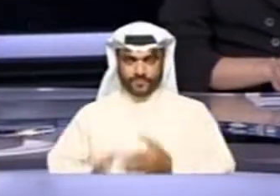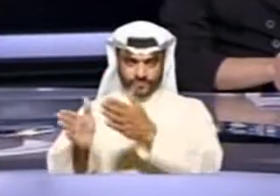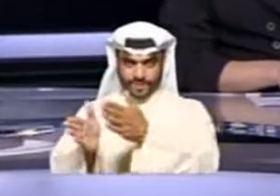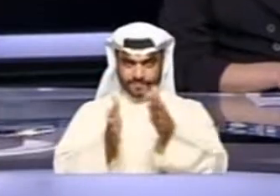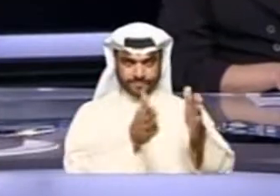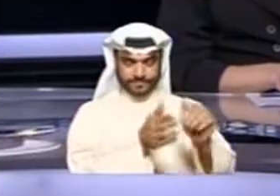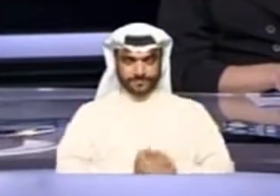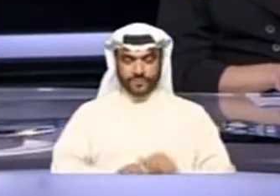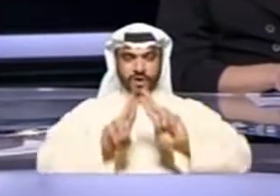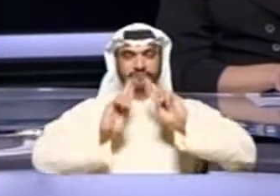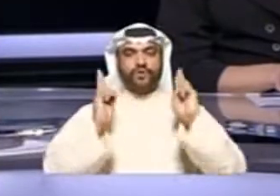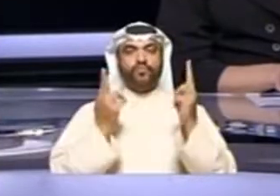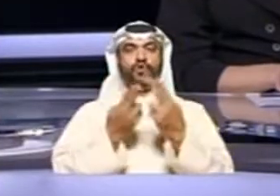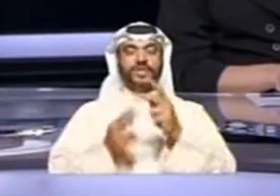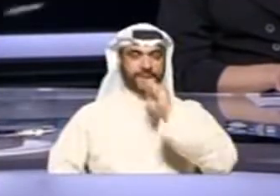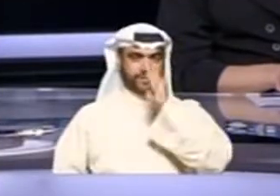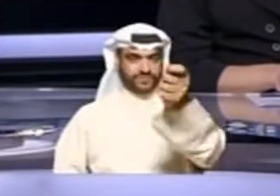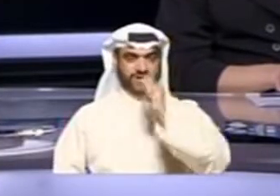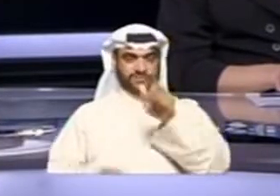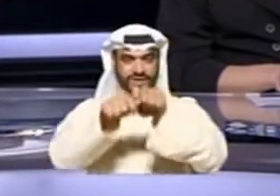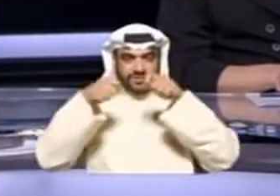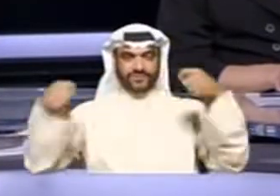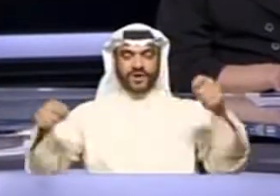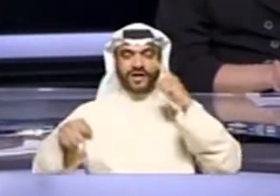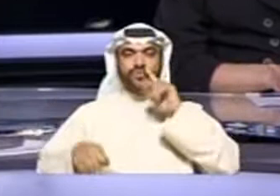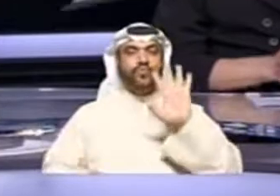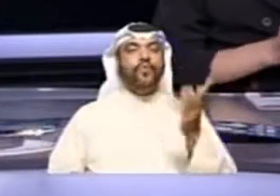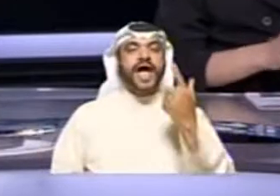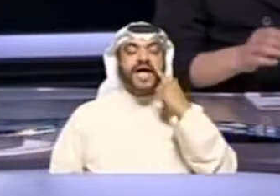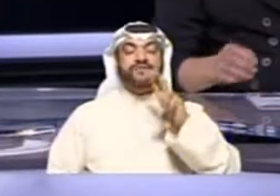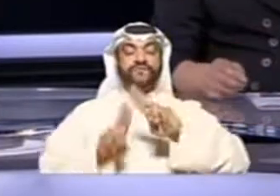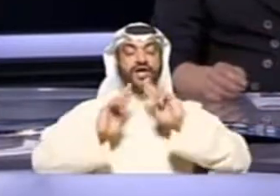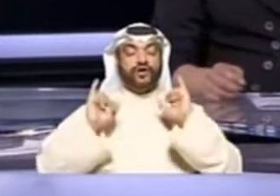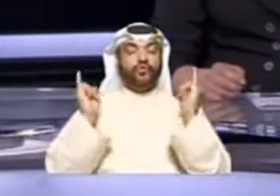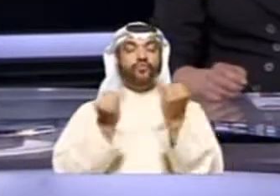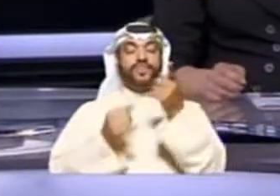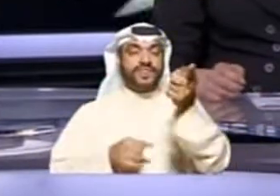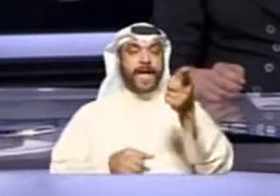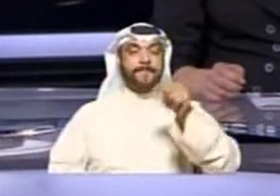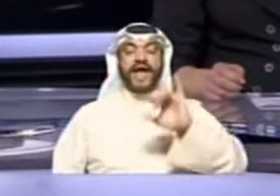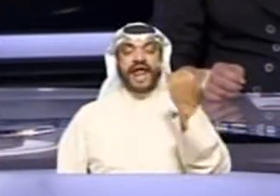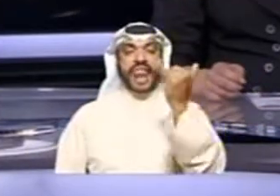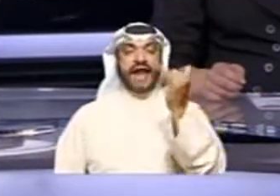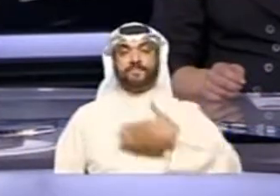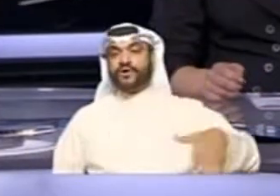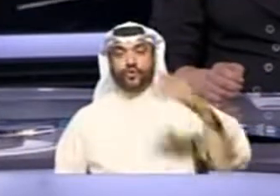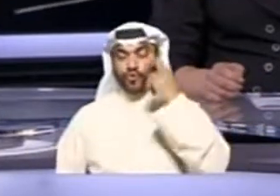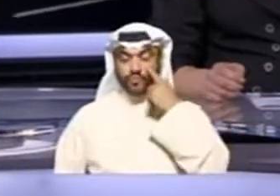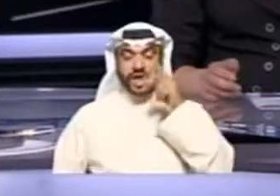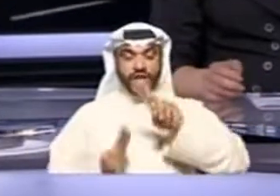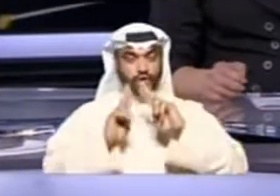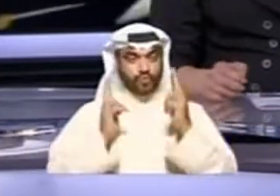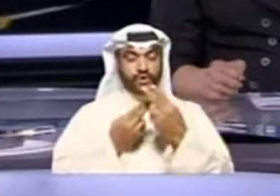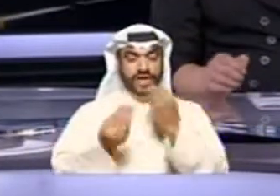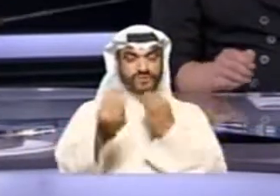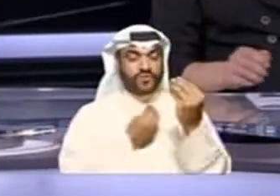في مؤتمر صحفي أعلن الأمين العام للملتقى الإعلامي العربي ماضي الخميس أن شعار الملتقى هذا العام هو الإعلام حياة واختيار.